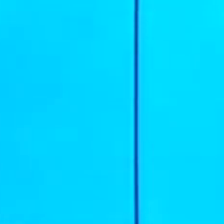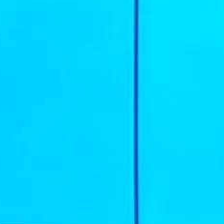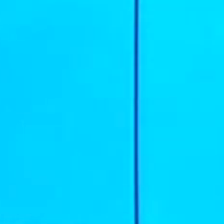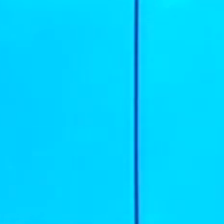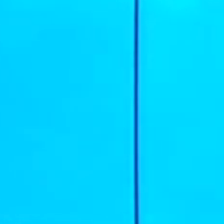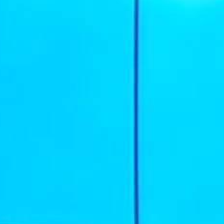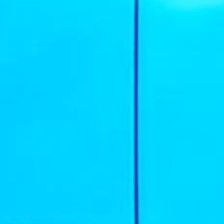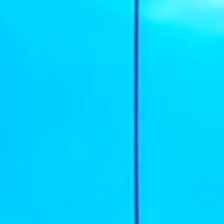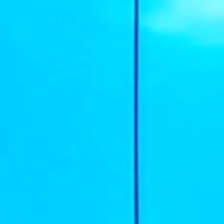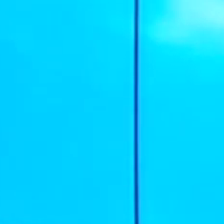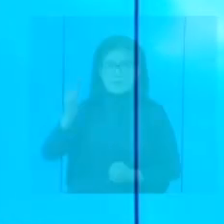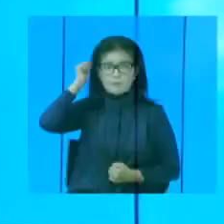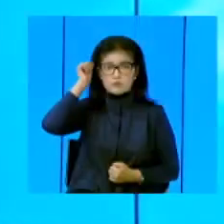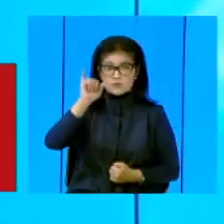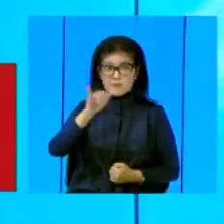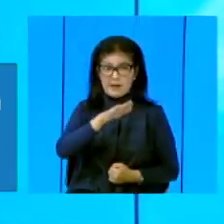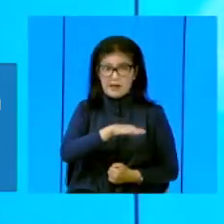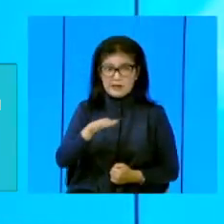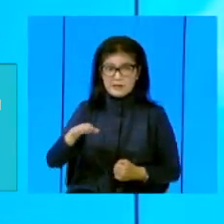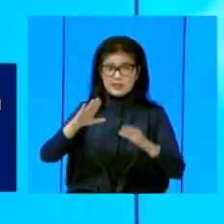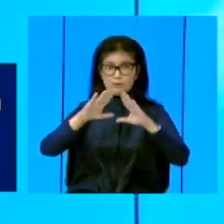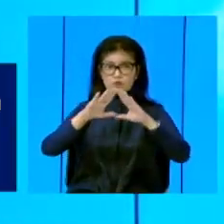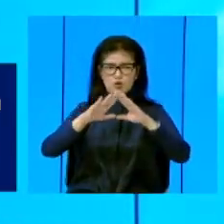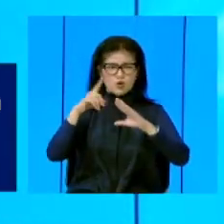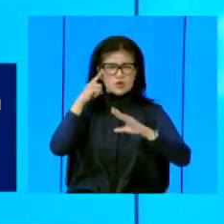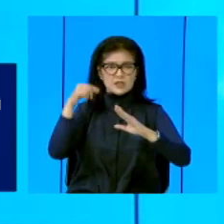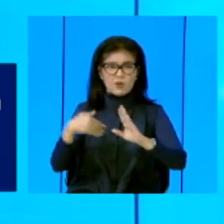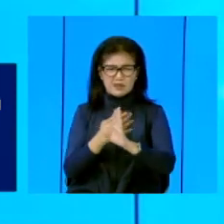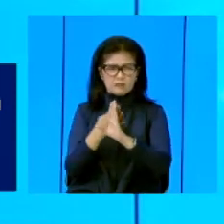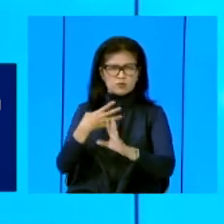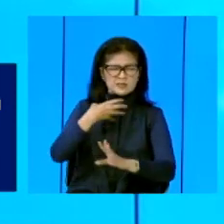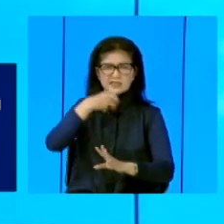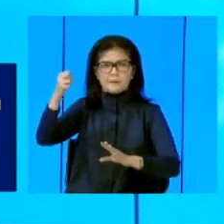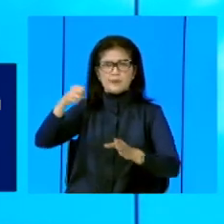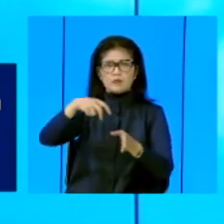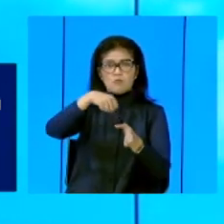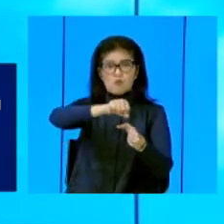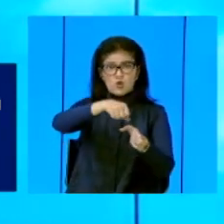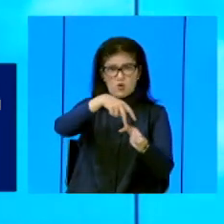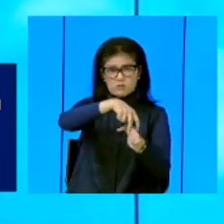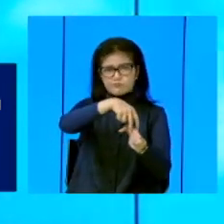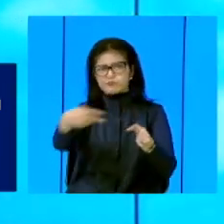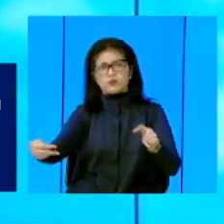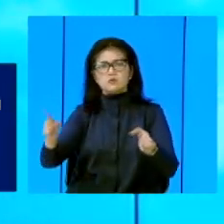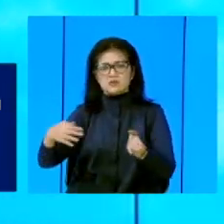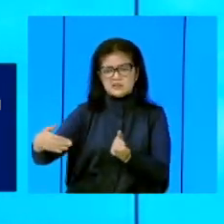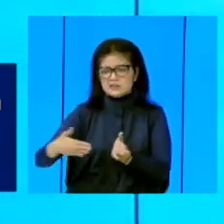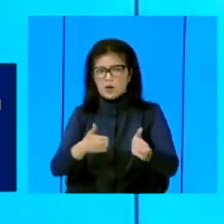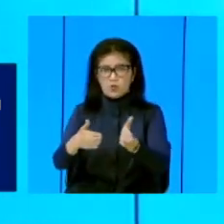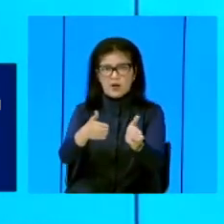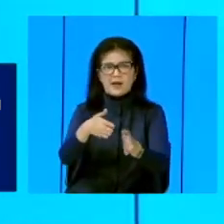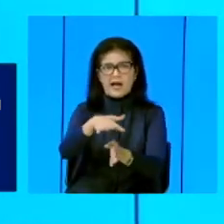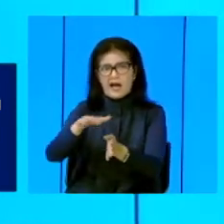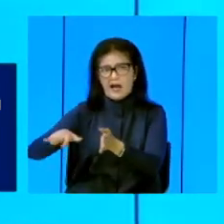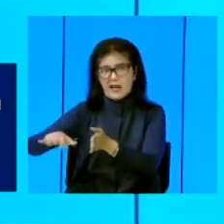Terima kasih Anda masih bersama kami. Pemirsa, seorang ibu dan anaknya di Mojokerto, Jawa Timur dijambret hingga jatuh dari motor ke saluran